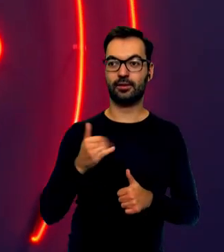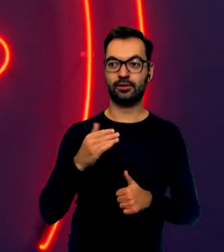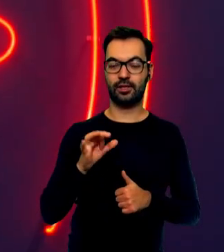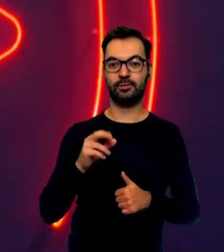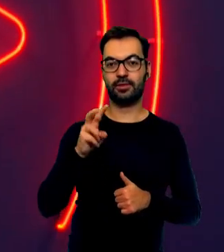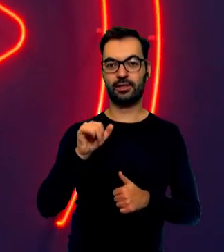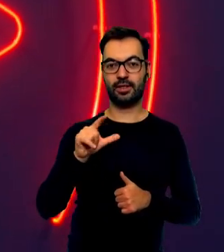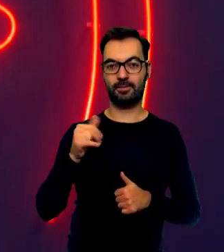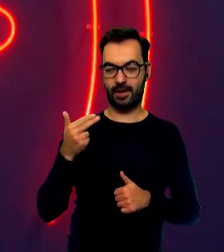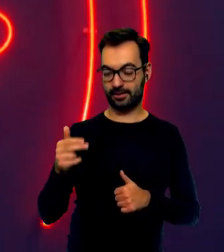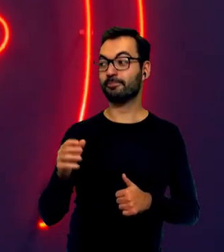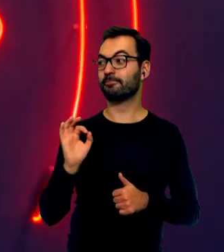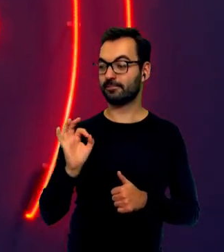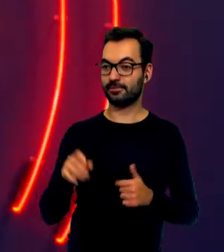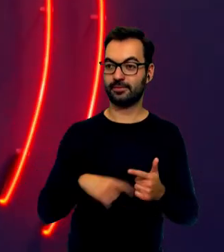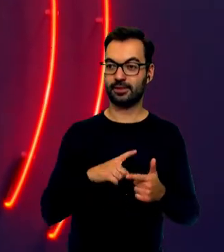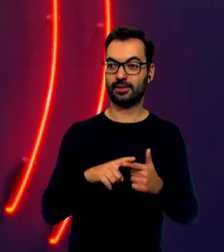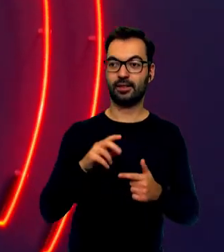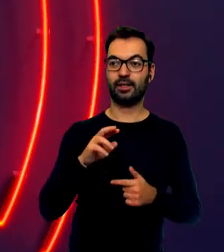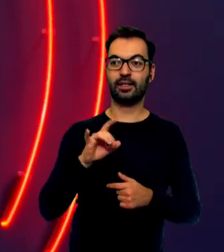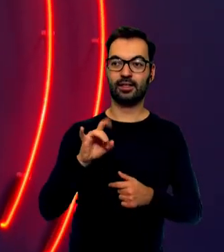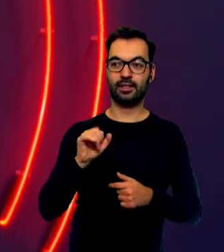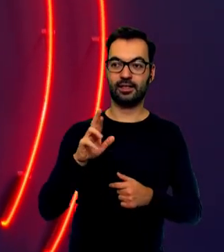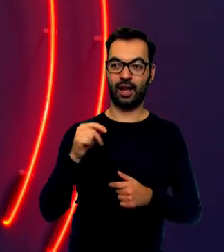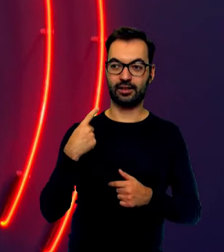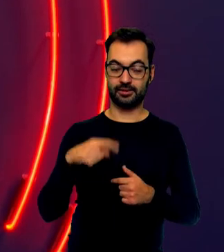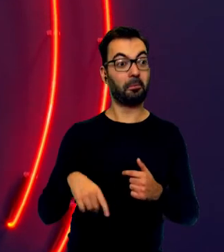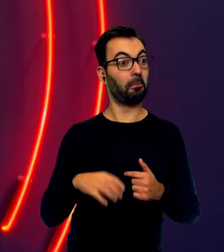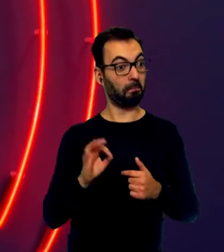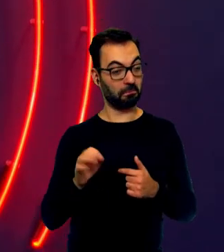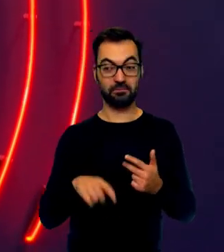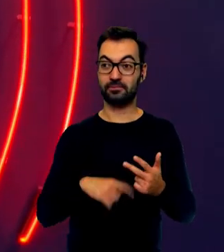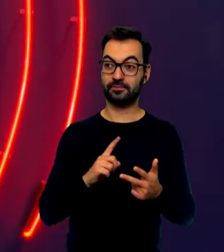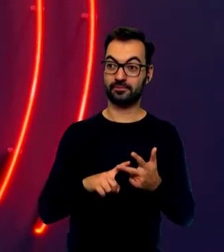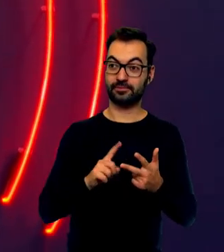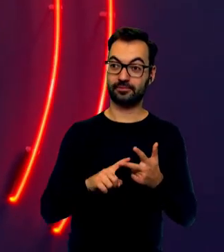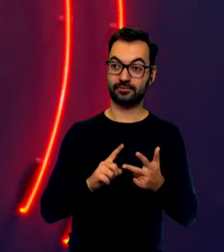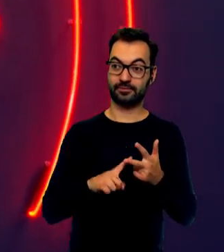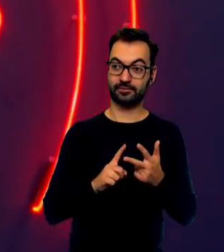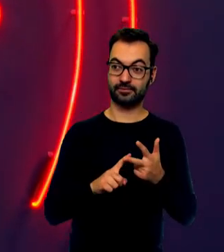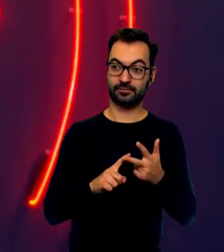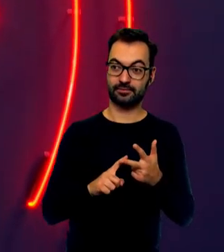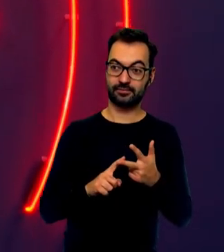James Hillman. Zgadza się. Myślę, że René Girard. Tak. Może być.